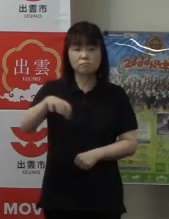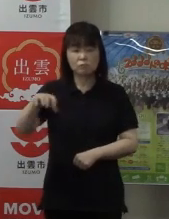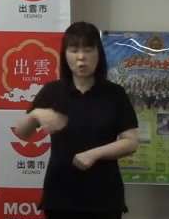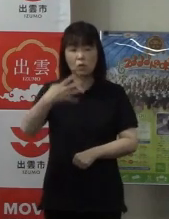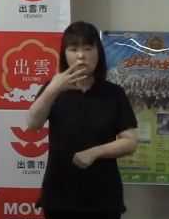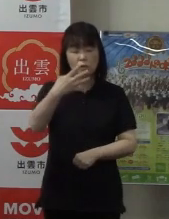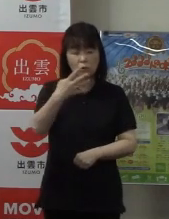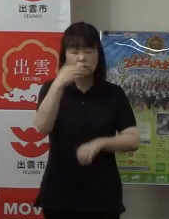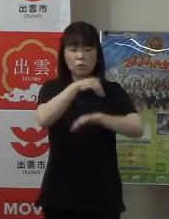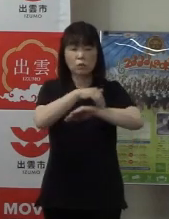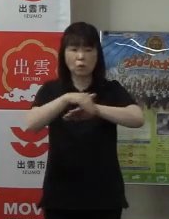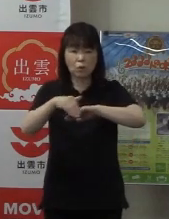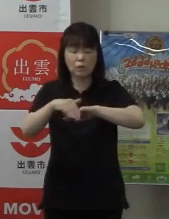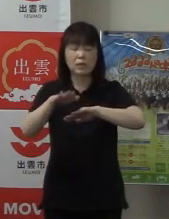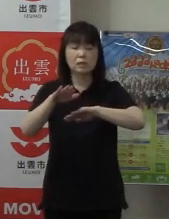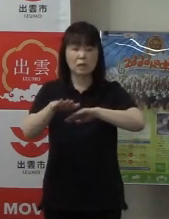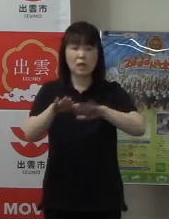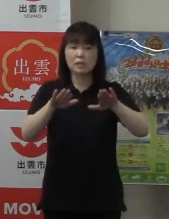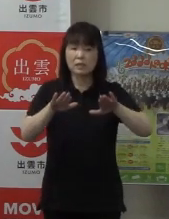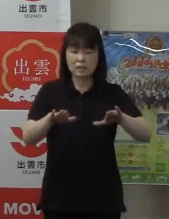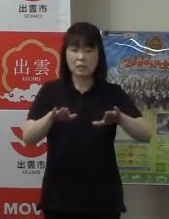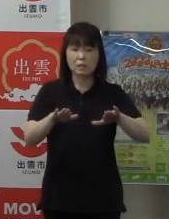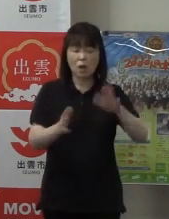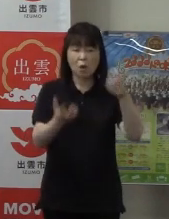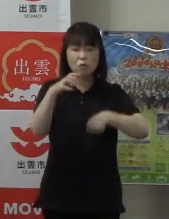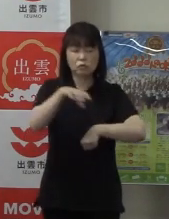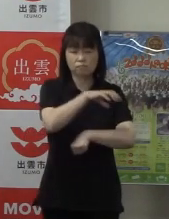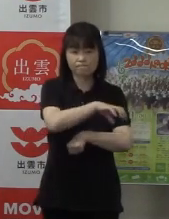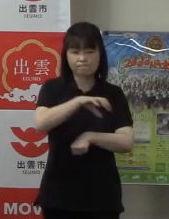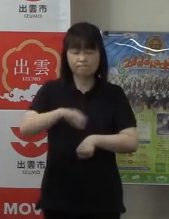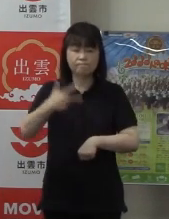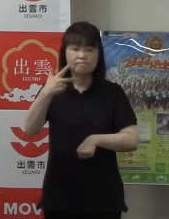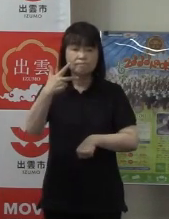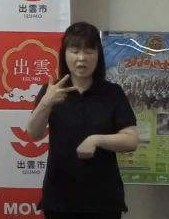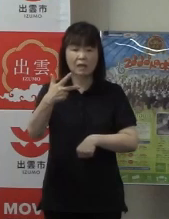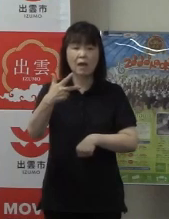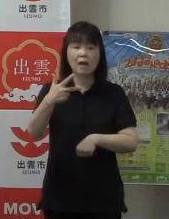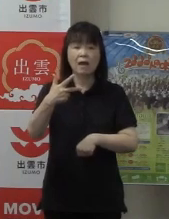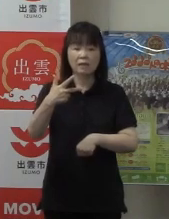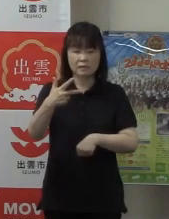でいましたけども、今7施設、